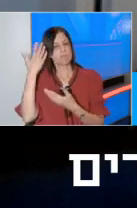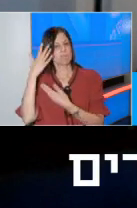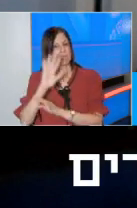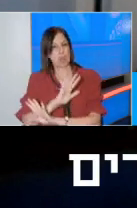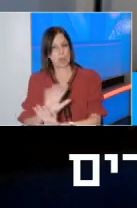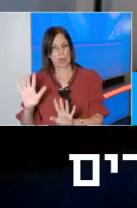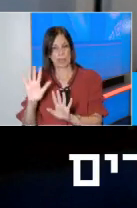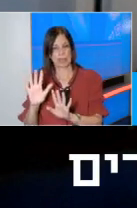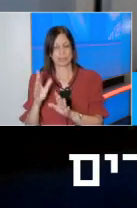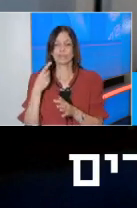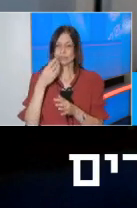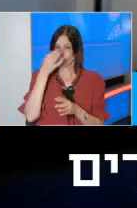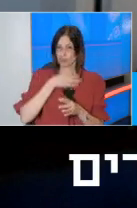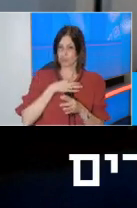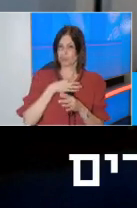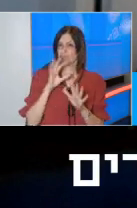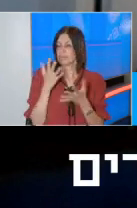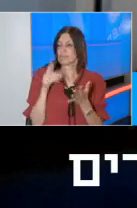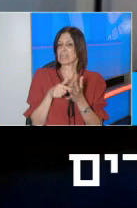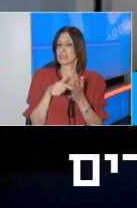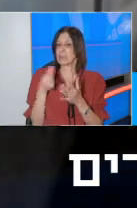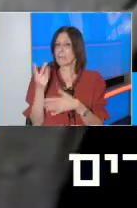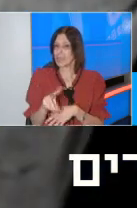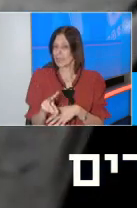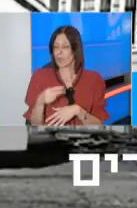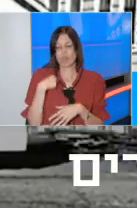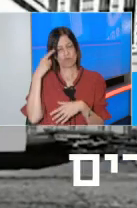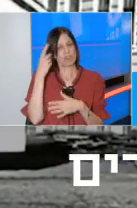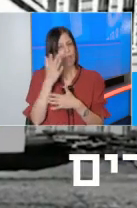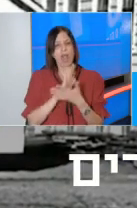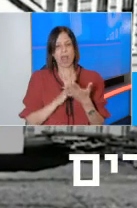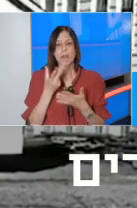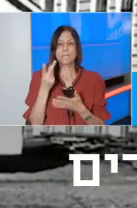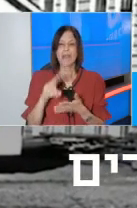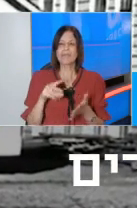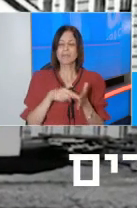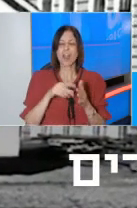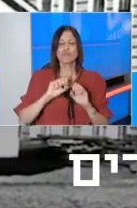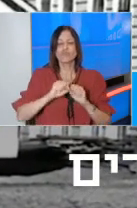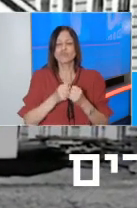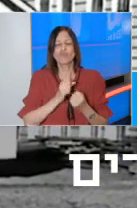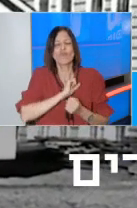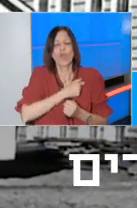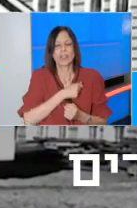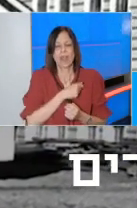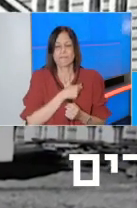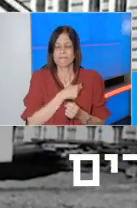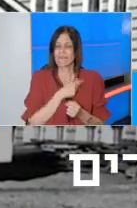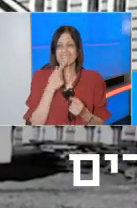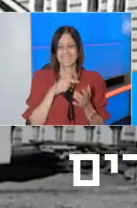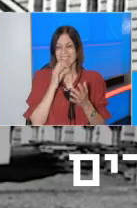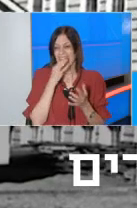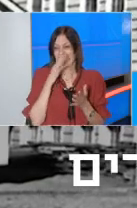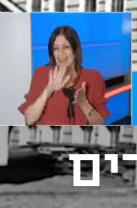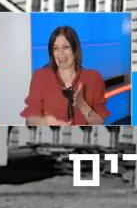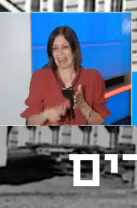לחלוטין, שאלו אותי אנשים ממה הם מתו, אני מעריכה שחלק מהמוות הוא בגלל שברון לב, ילדים לוקחים אותם גם בגיל קטן מאוד,